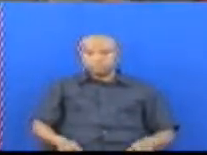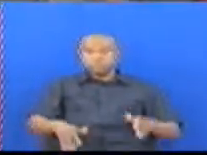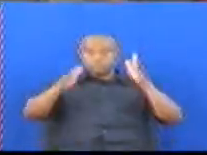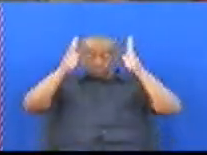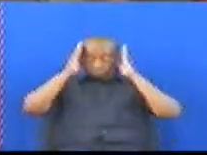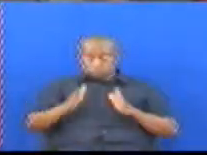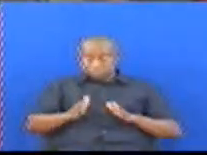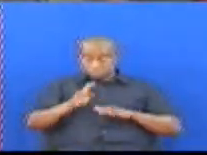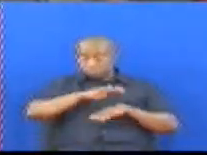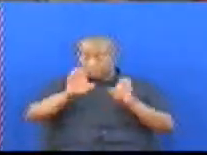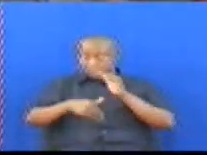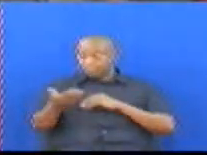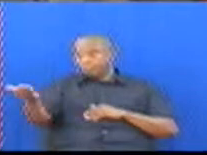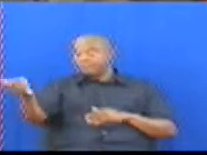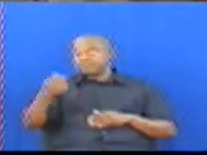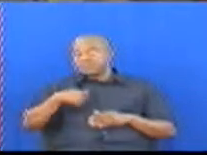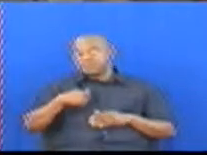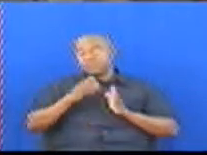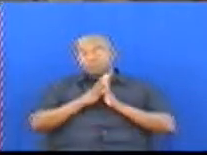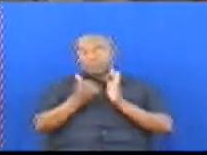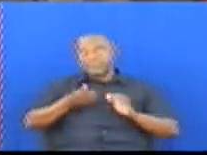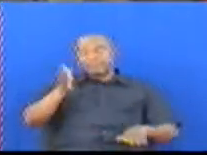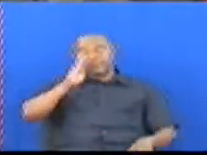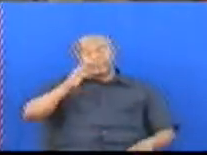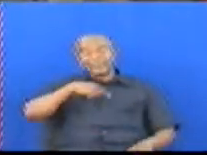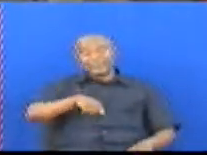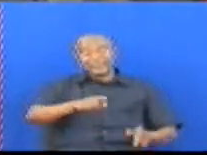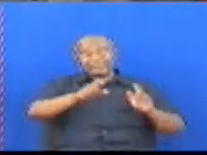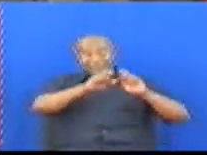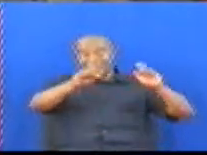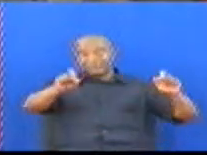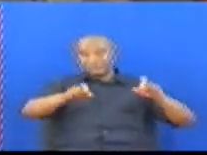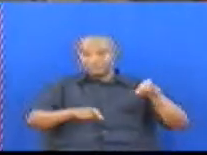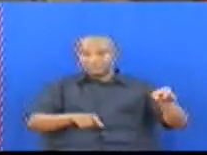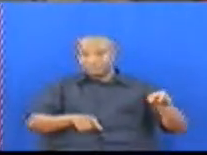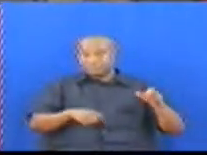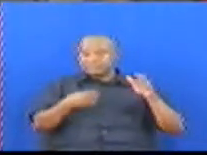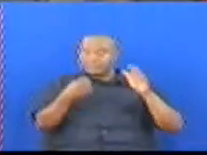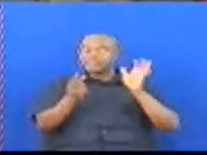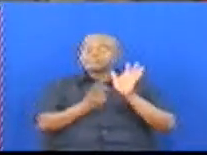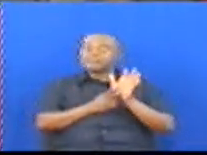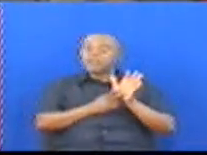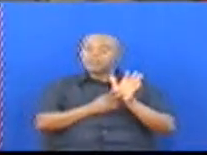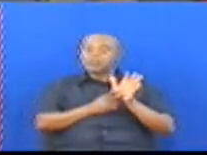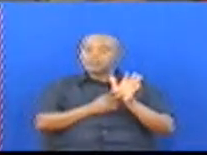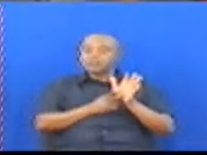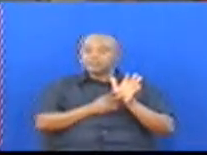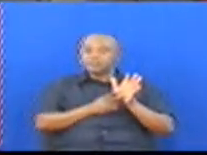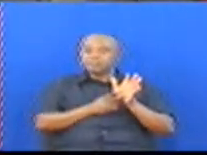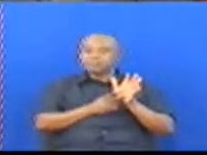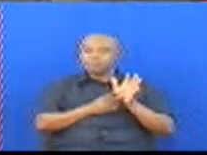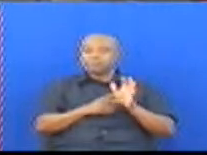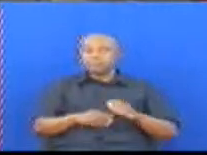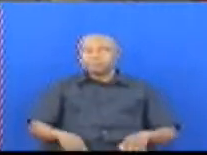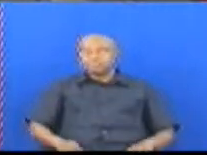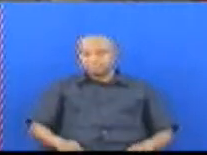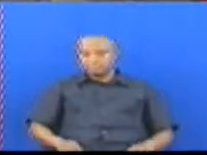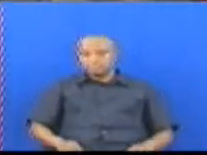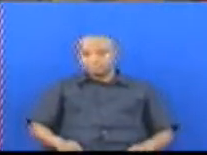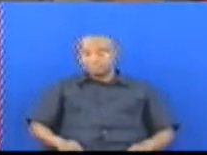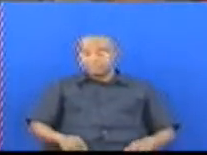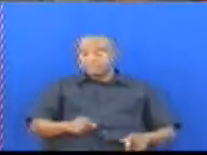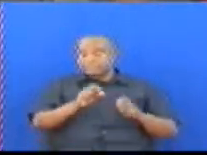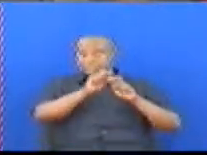Mheshimiwa Naibu Spika, nimalizie kwenye kifungu hiki cha saba ambacho kifungu kidogo